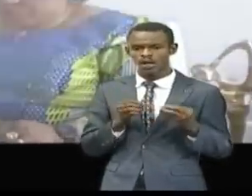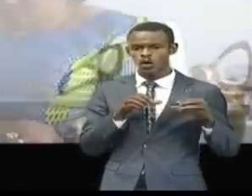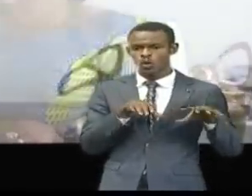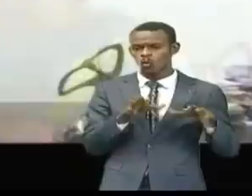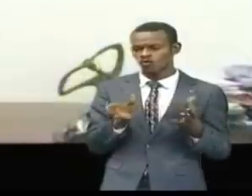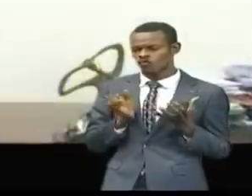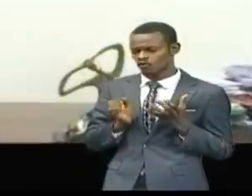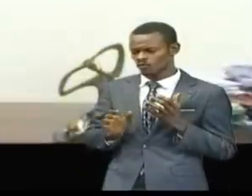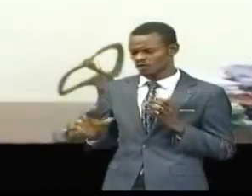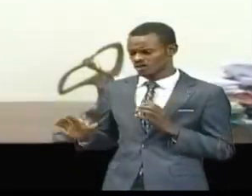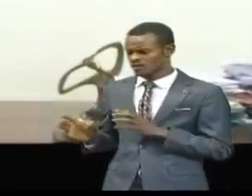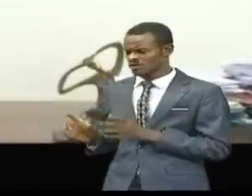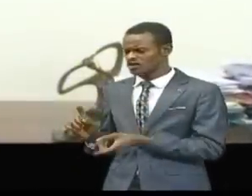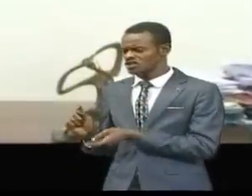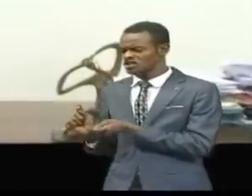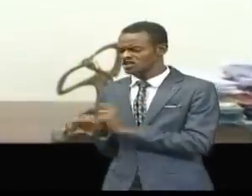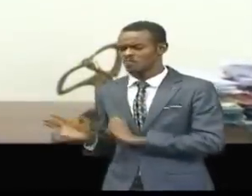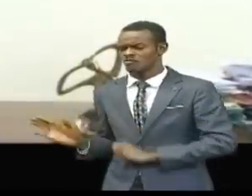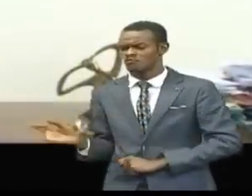de Busanga.